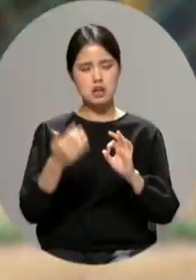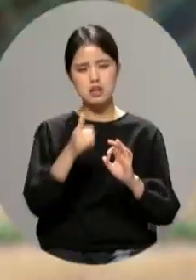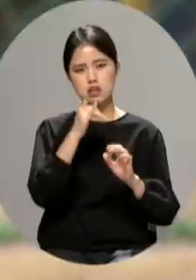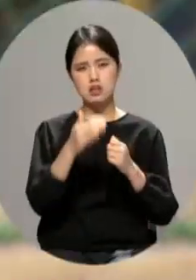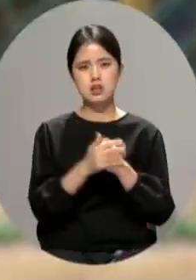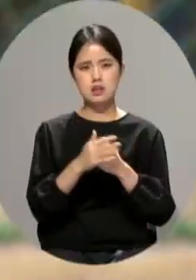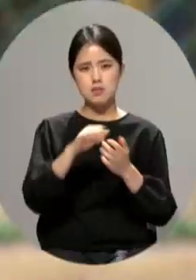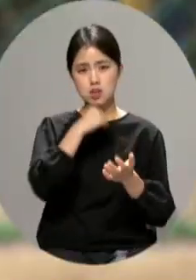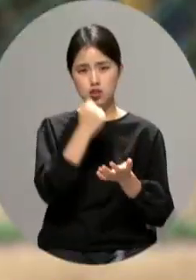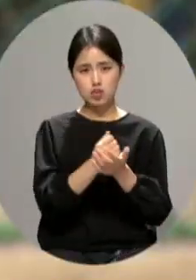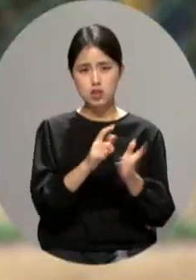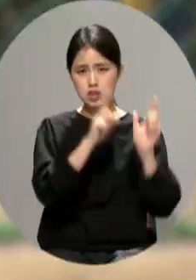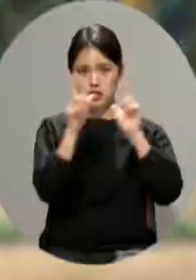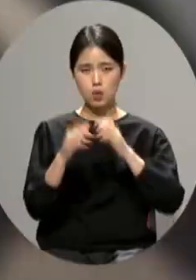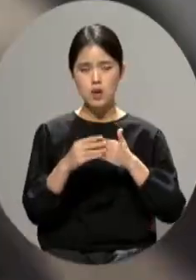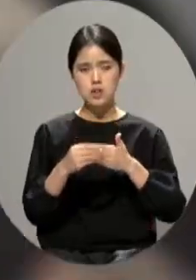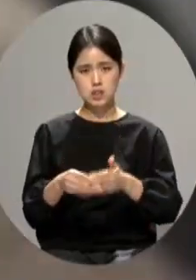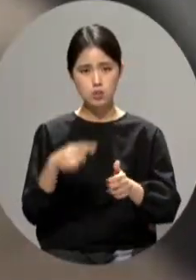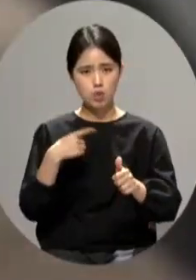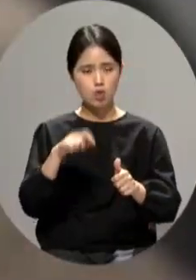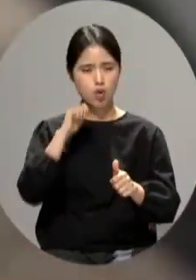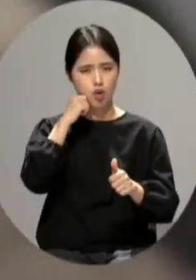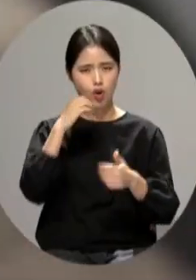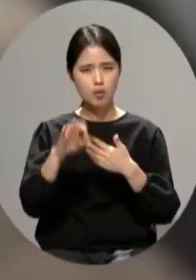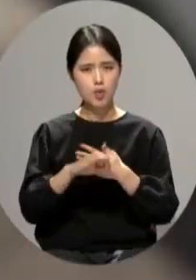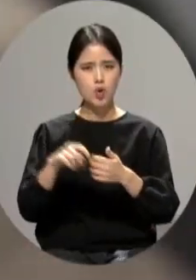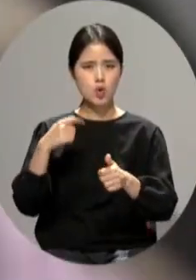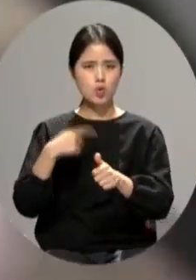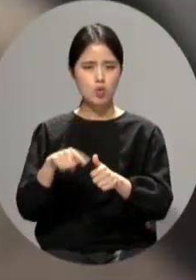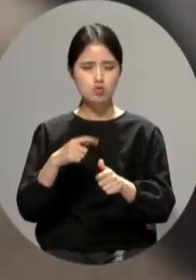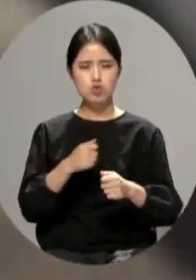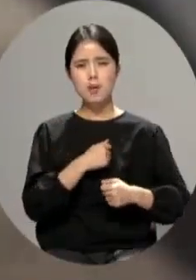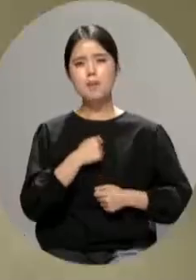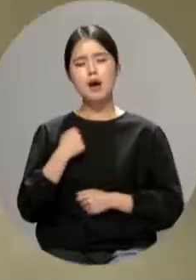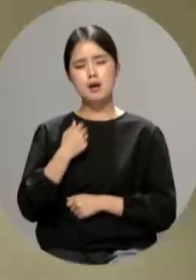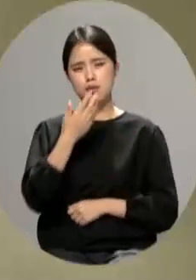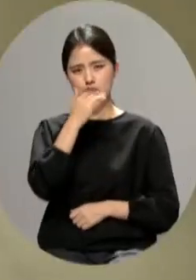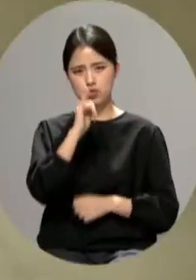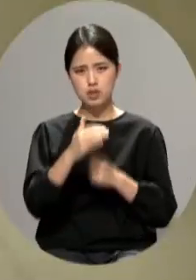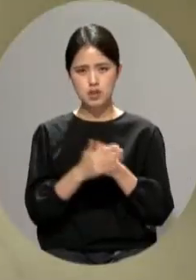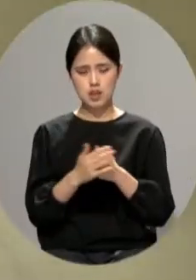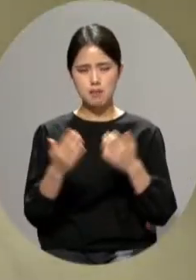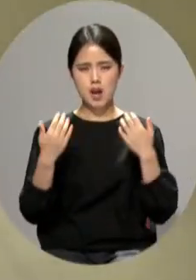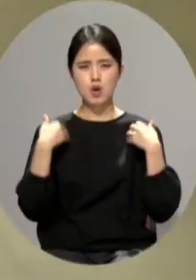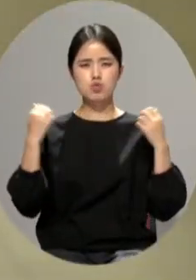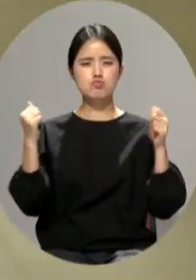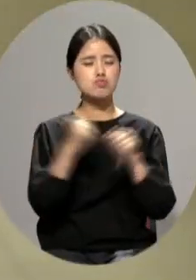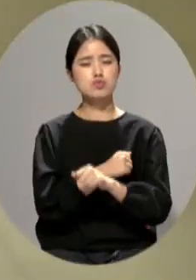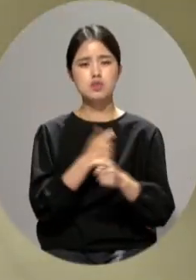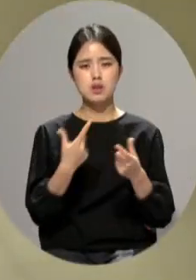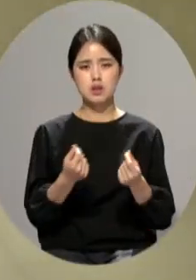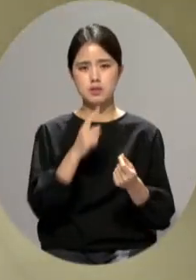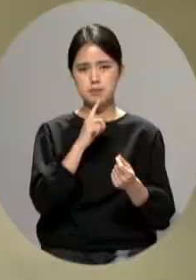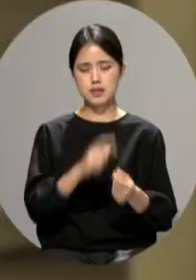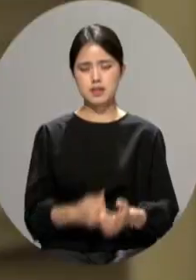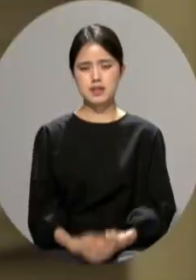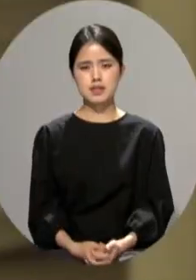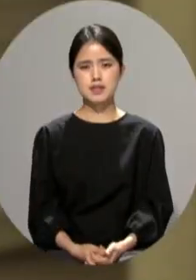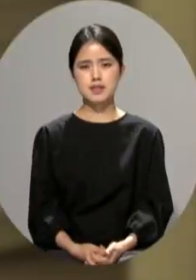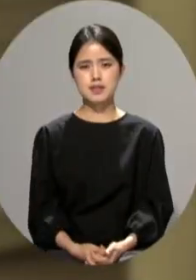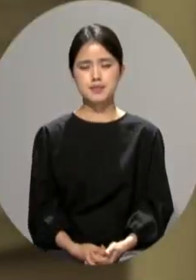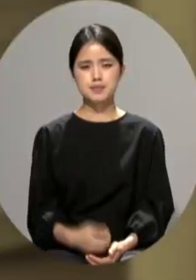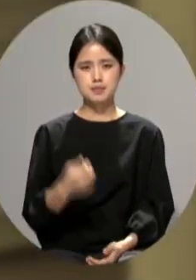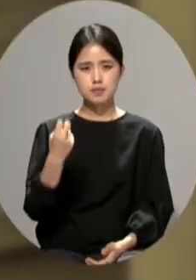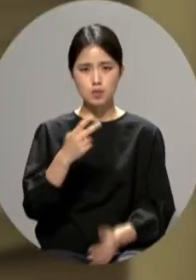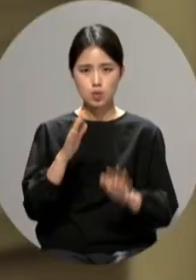교사들은 정상적인 생활지도가 어렵다면 결국 교육적 방임 현상에 학교는 무너질 수밖에 없다는 입장입니다.